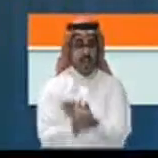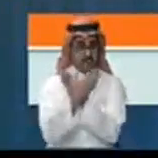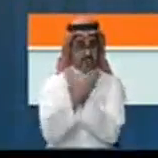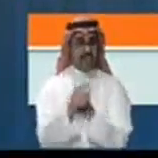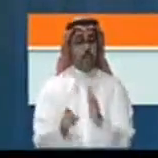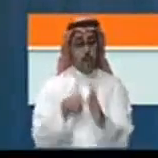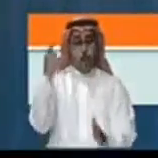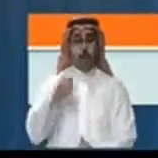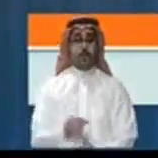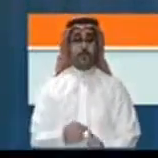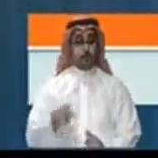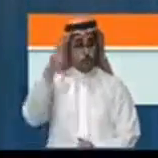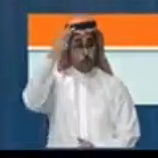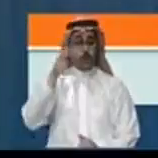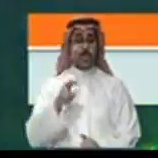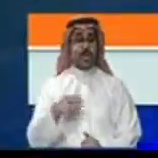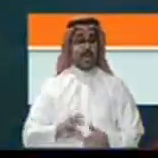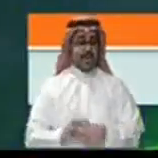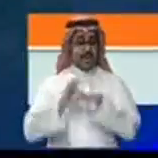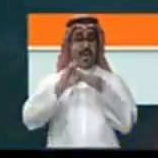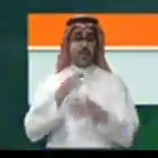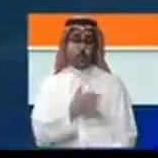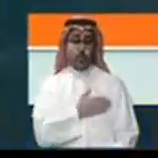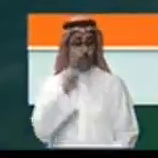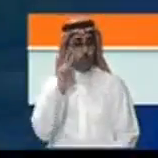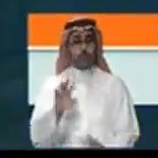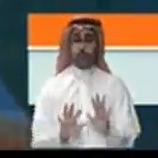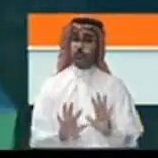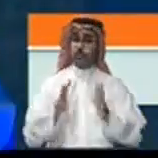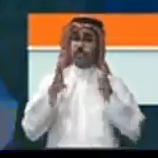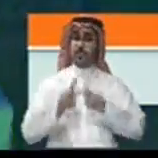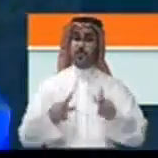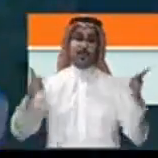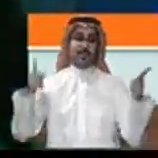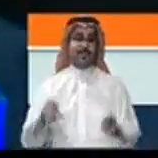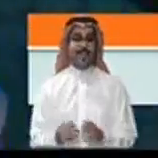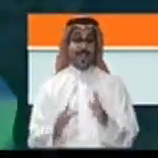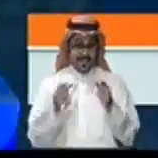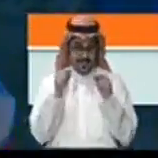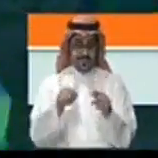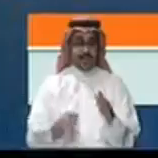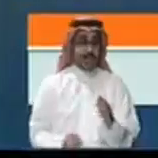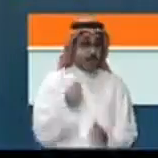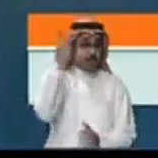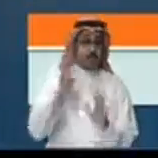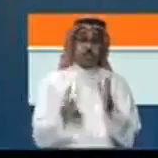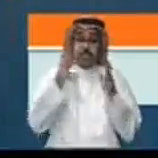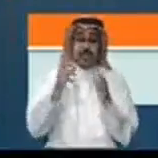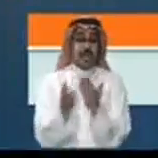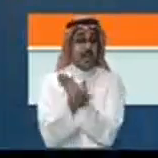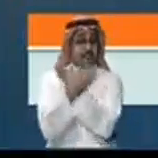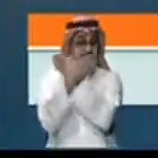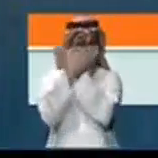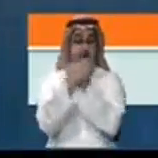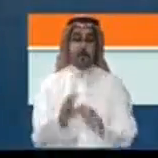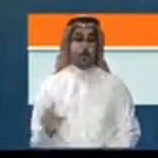عليها، والناس تحب تشوف حاجة تجديدية. لما يكون عندك حاجة تجديدية في المجتمع الناس